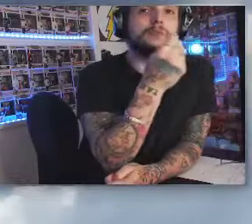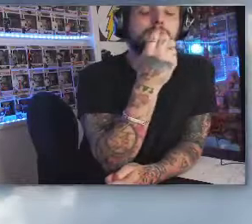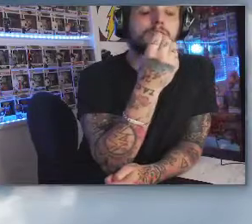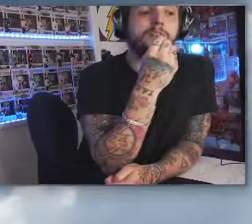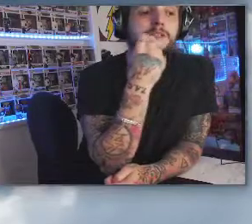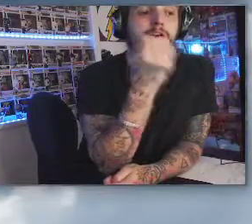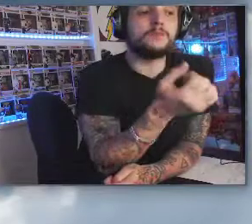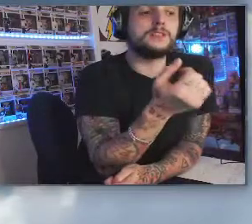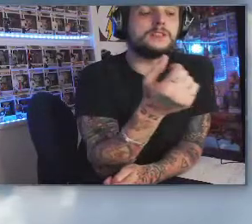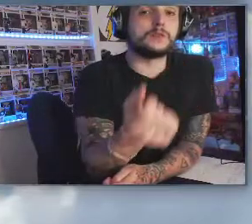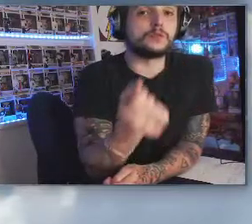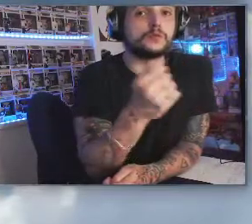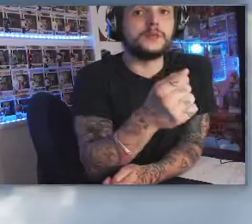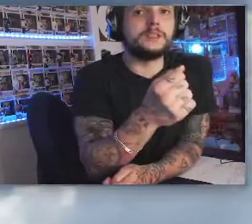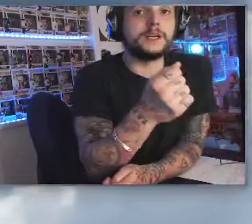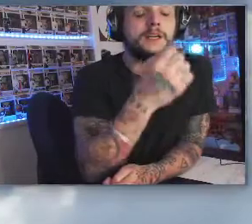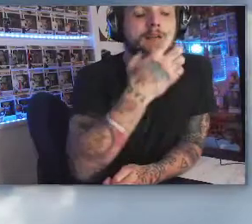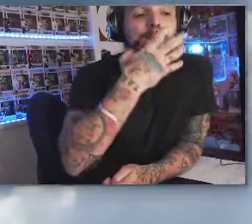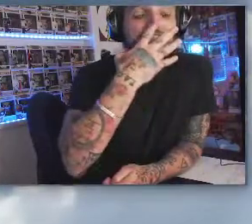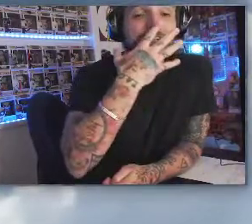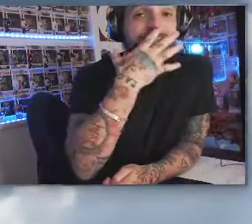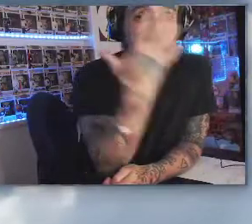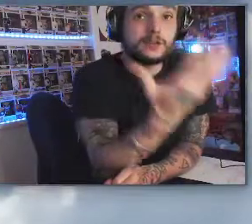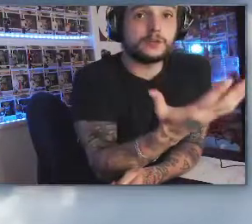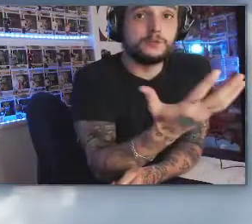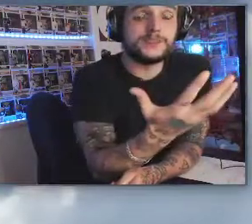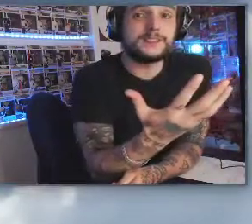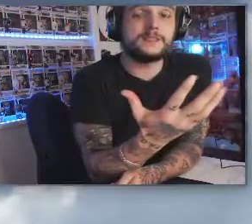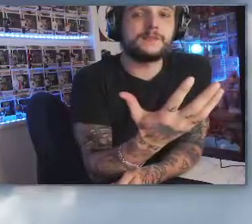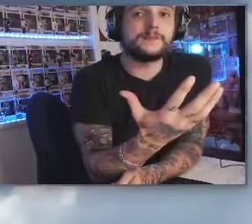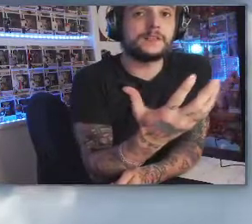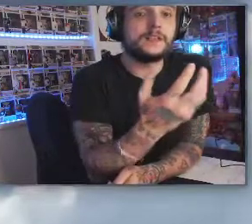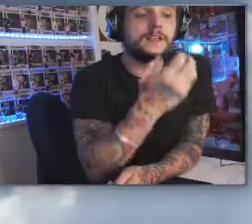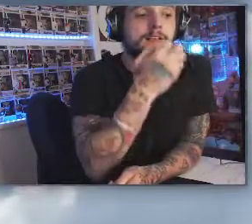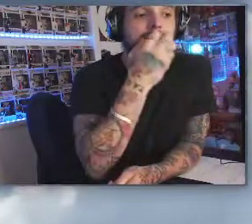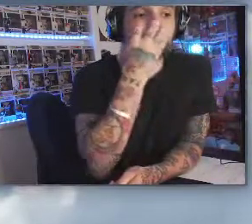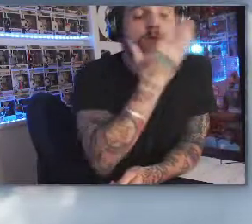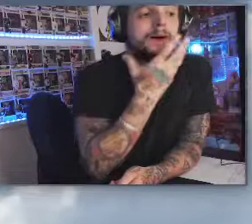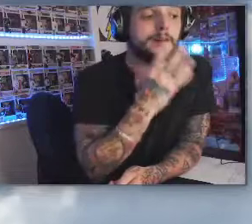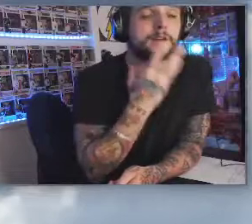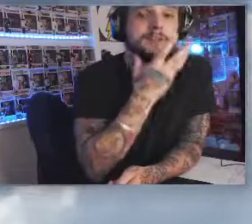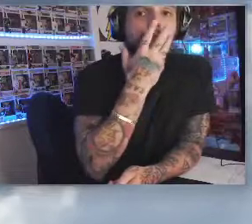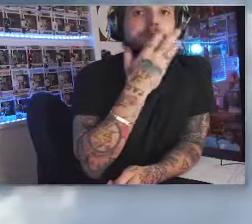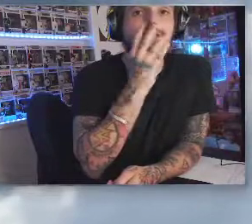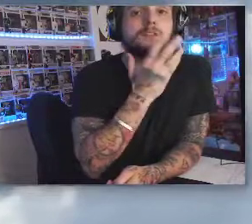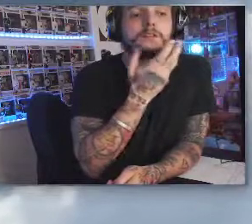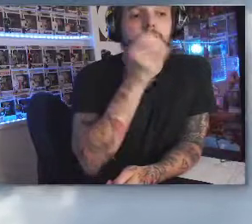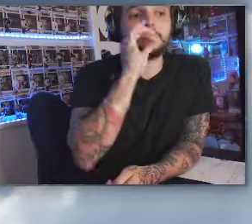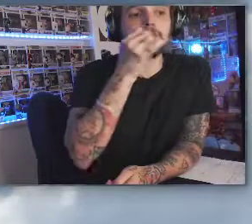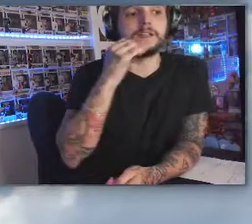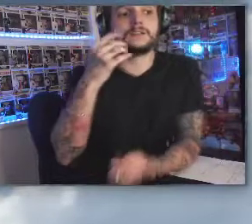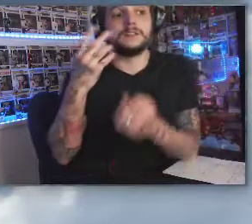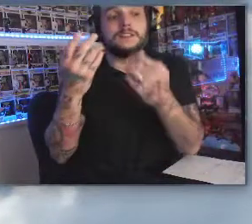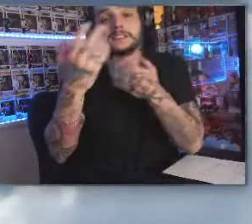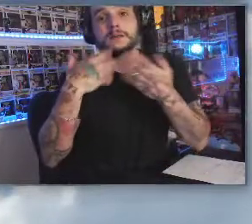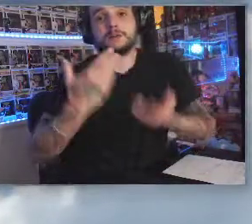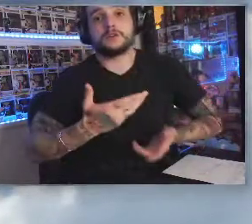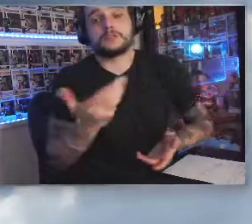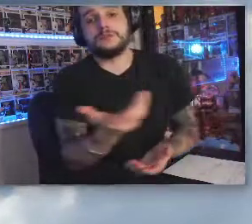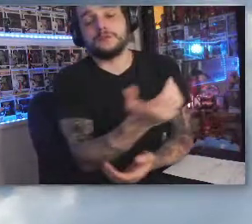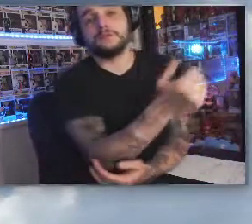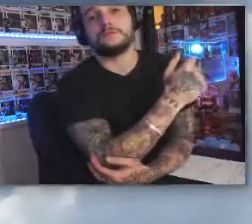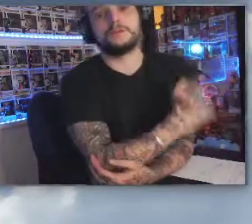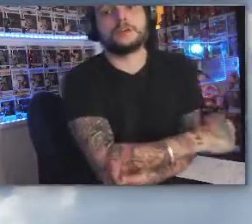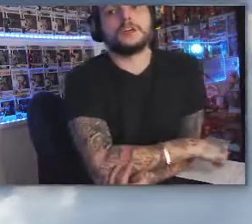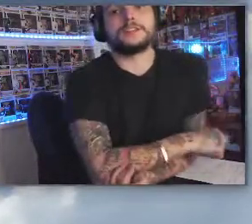les virus, les microbes qui sont dans ton Cuba Libre vont rester à l'extérieur du masque. Et du coup, bah après, comme ça, ton masque, il te laissera boire que